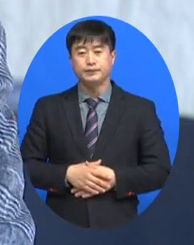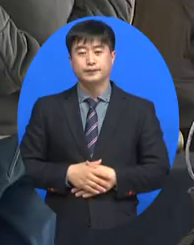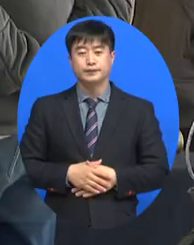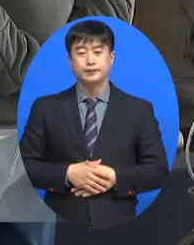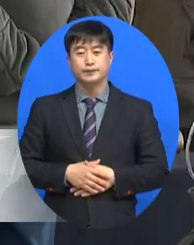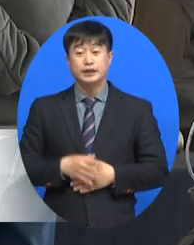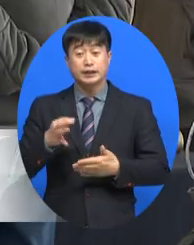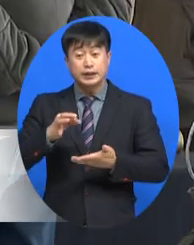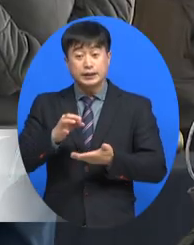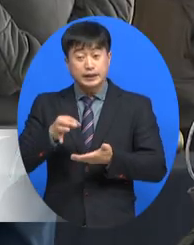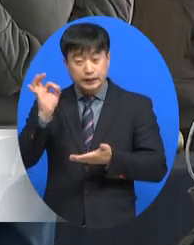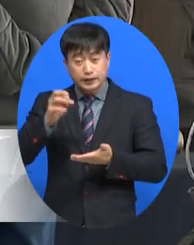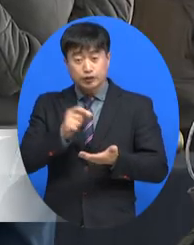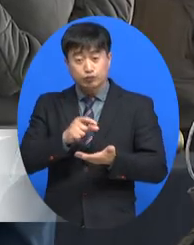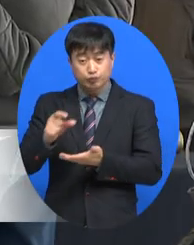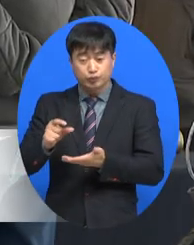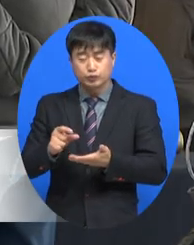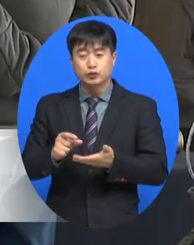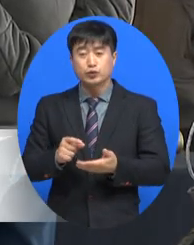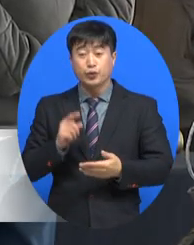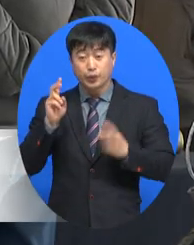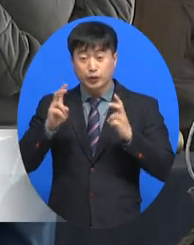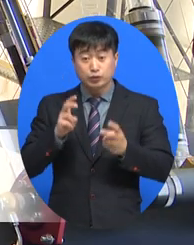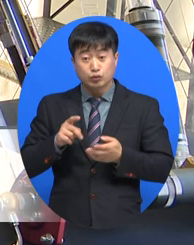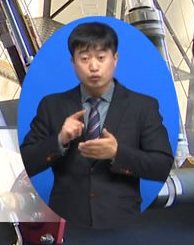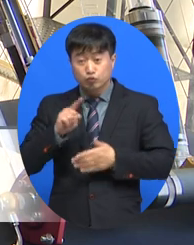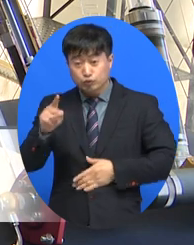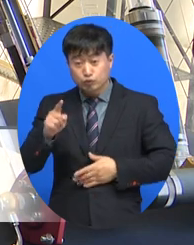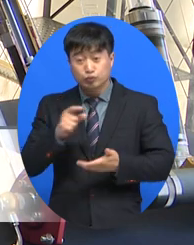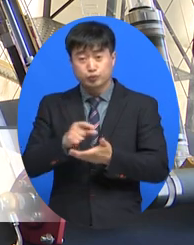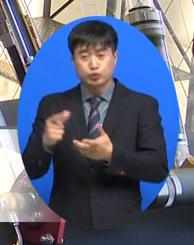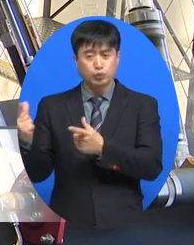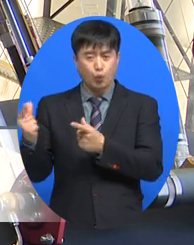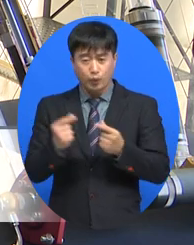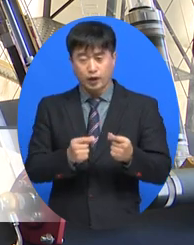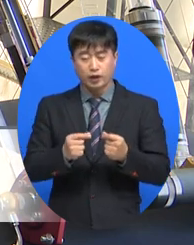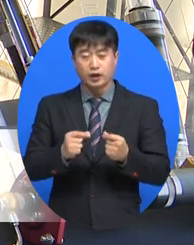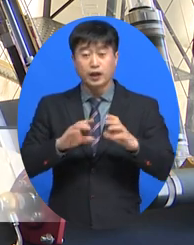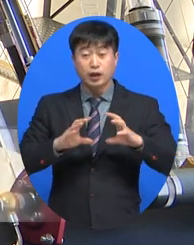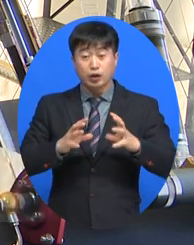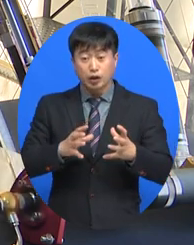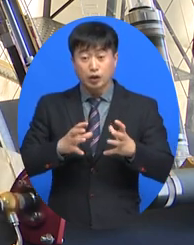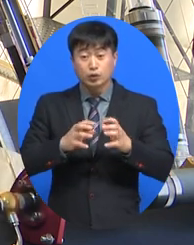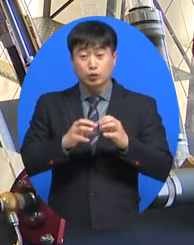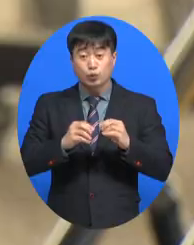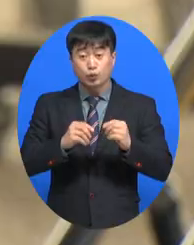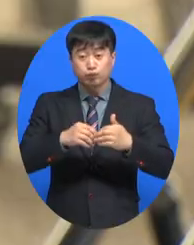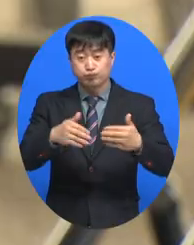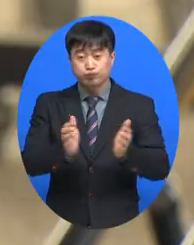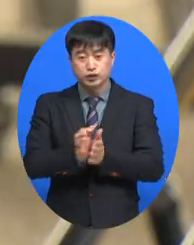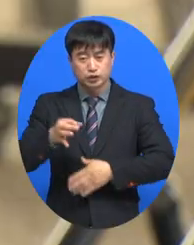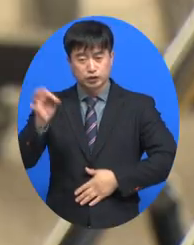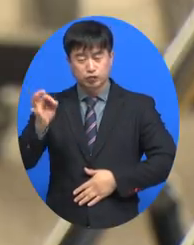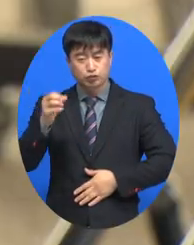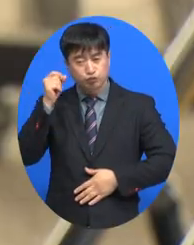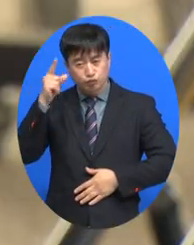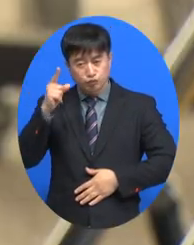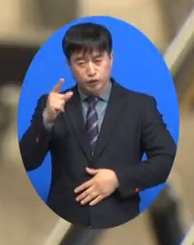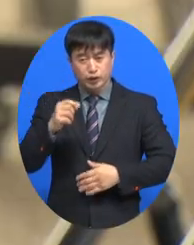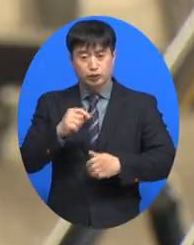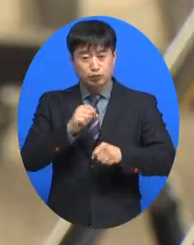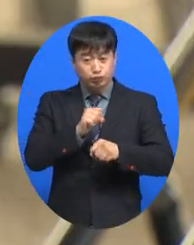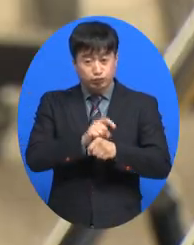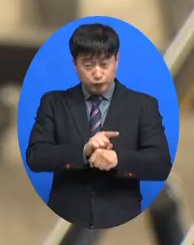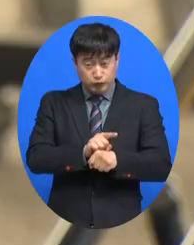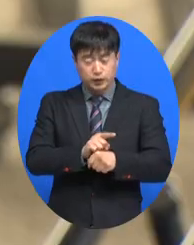듭니다. 인증 대체 부품은 기업의 주문 생산 부품과 동일하다고 국토부의 인증을 받아 우수한 품질과